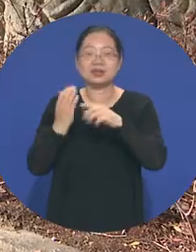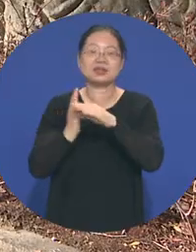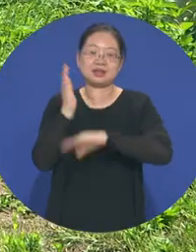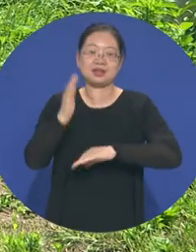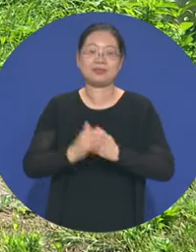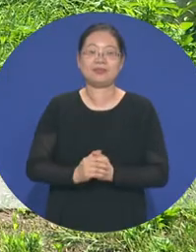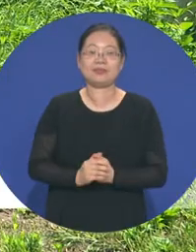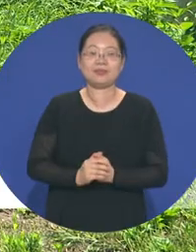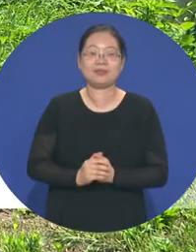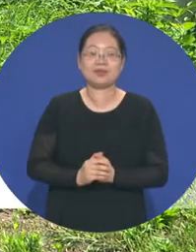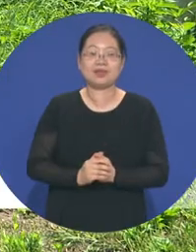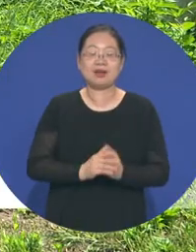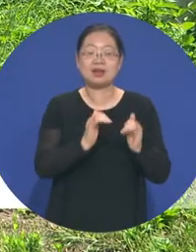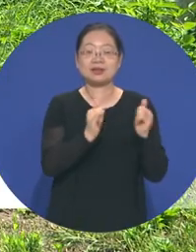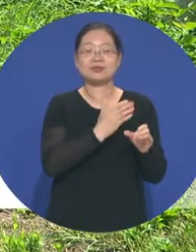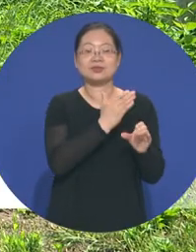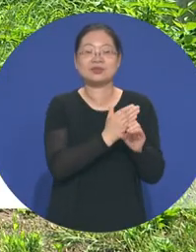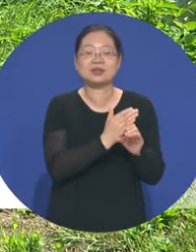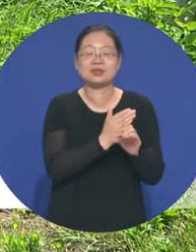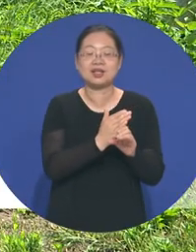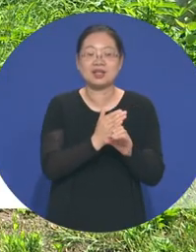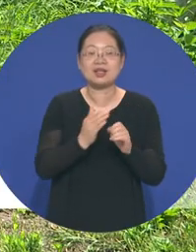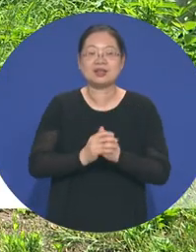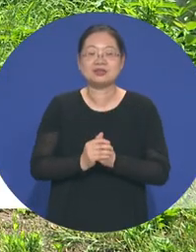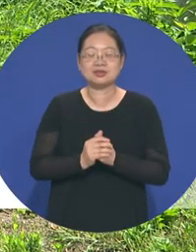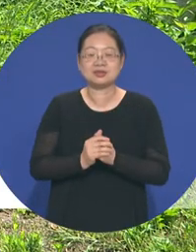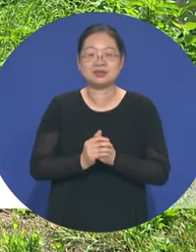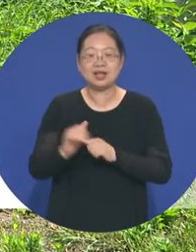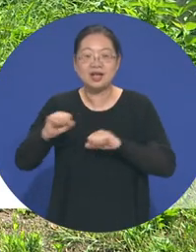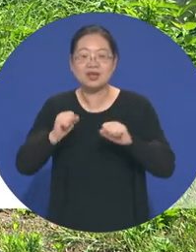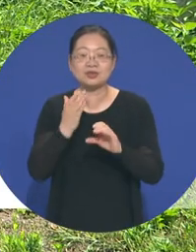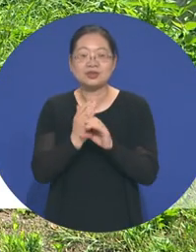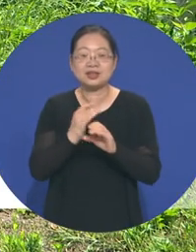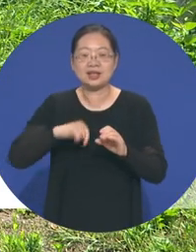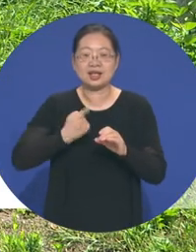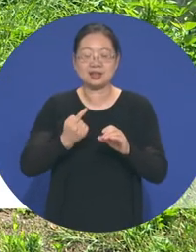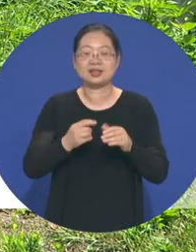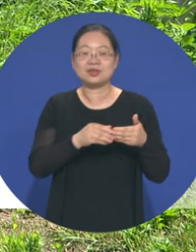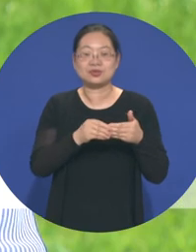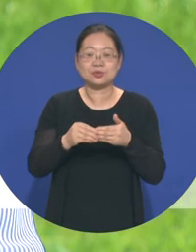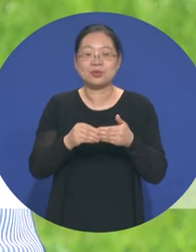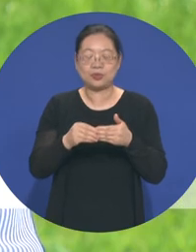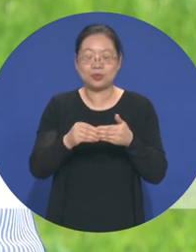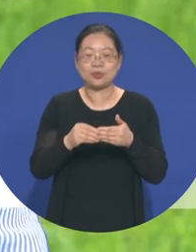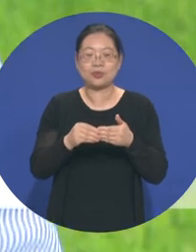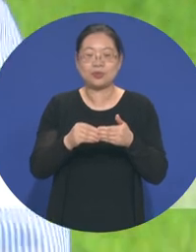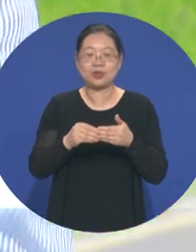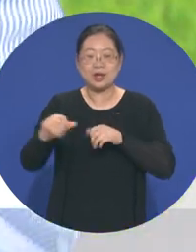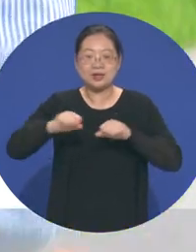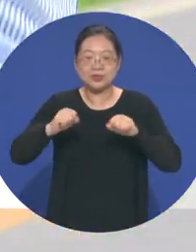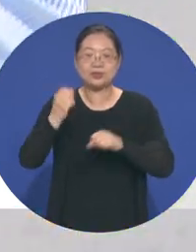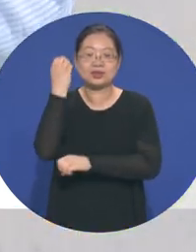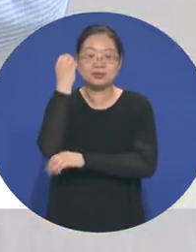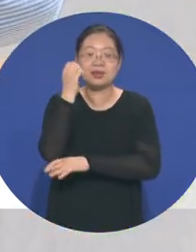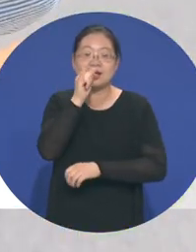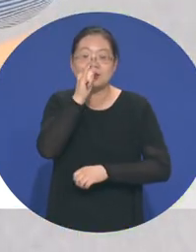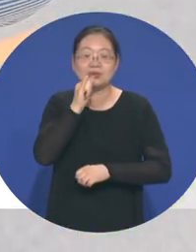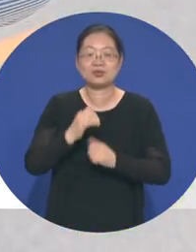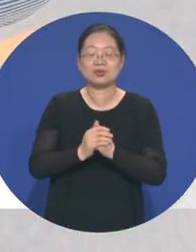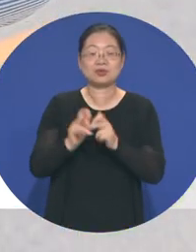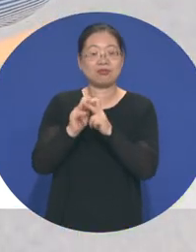넘었습니다. 사람 중심, 소유자 중심의 자기 주도성에 기반하고 있고요. 이를 통해서